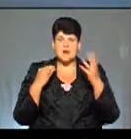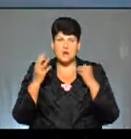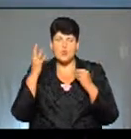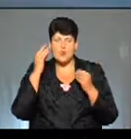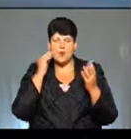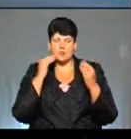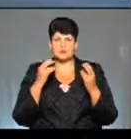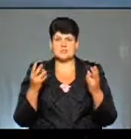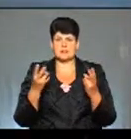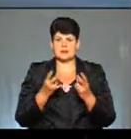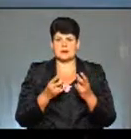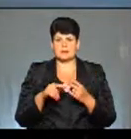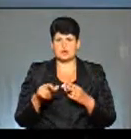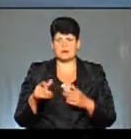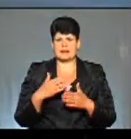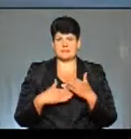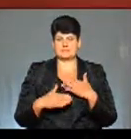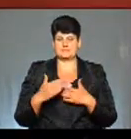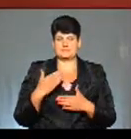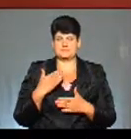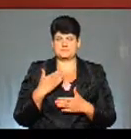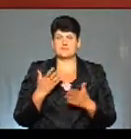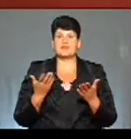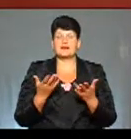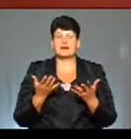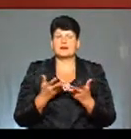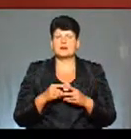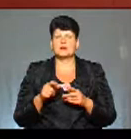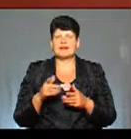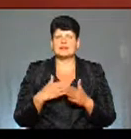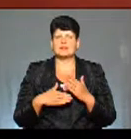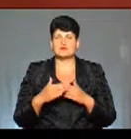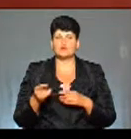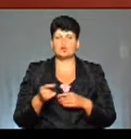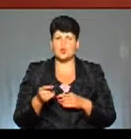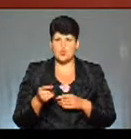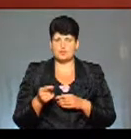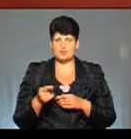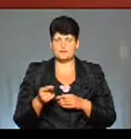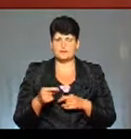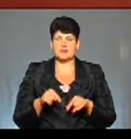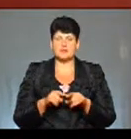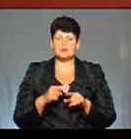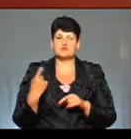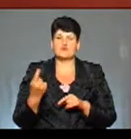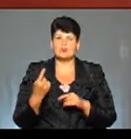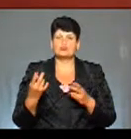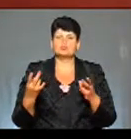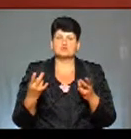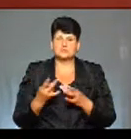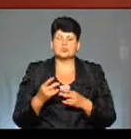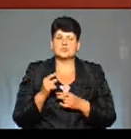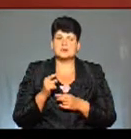так, потреби людей з інвалідністю. Так що... Яка кількість людей з інвалідністю у Тернополі, а також в області, потребує